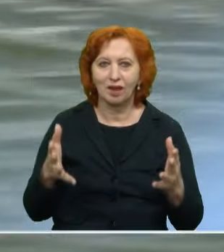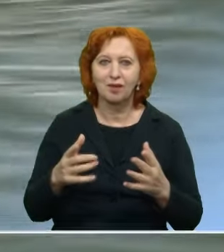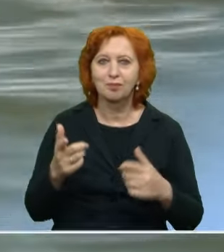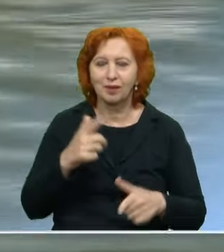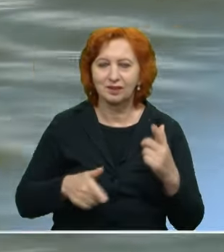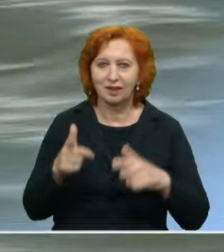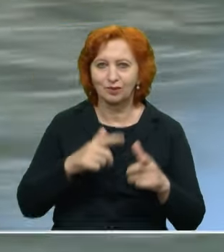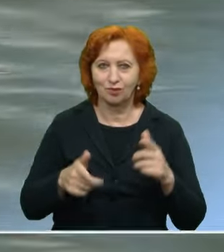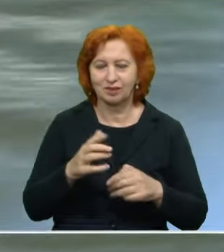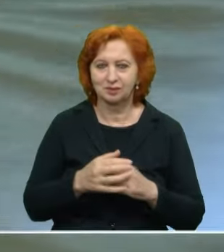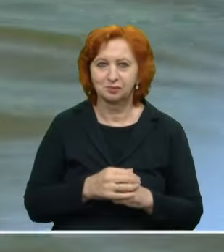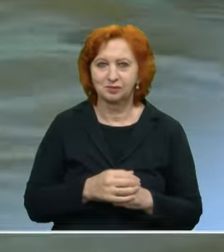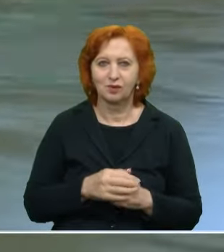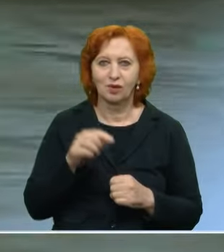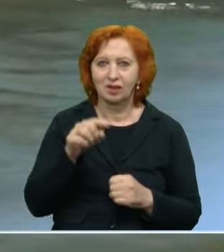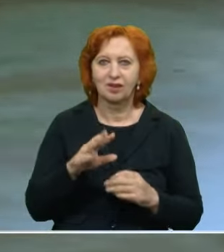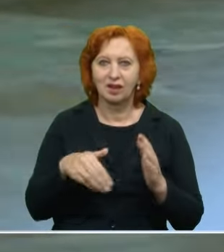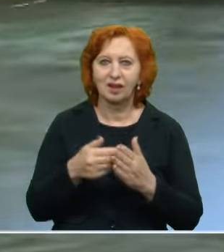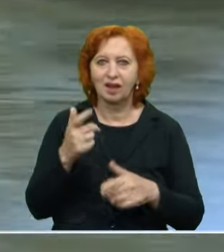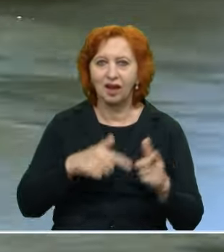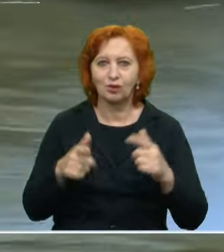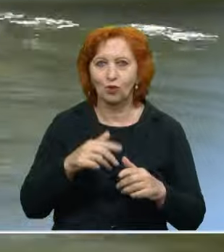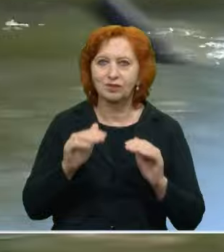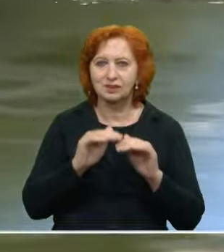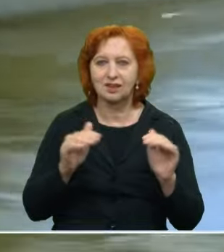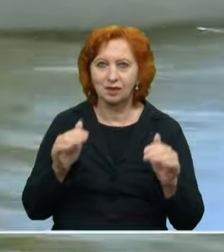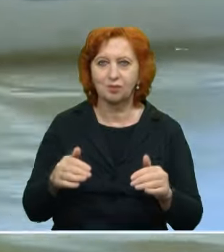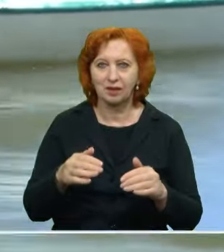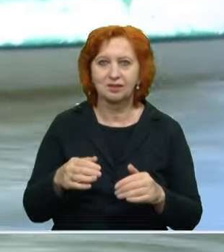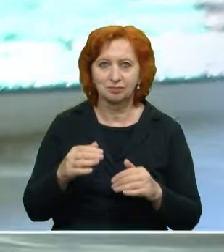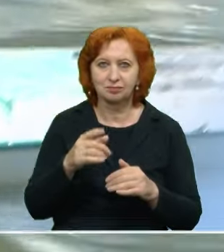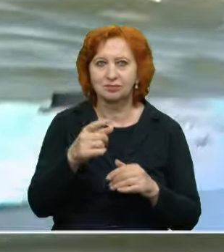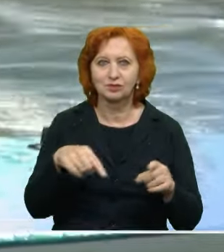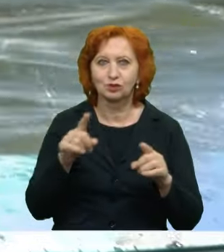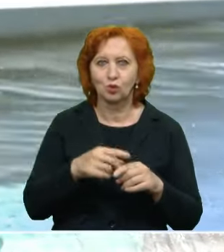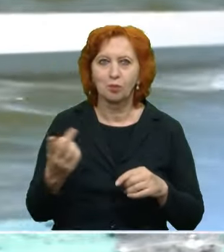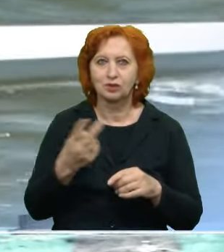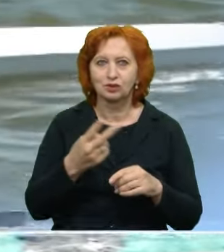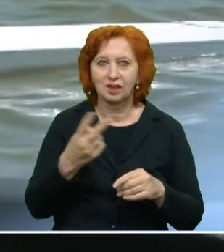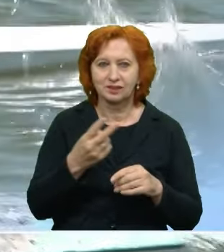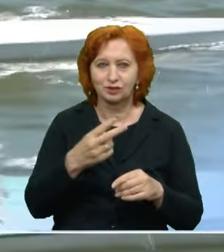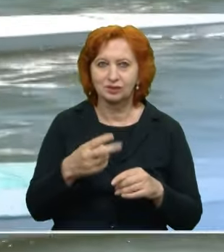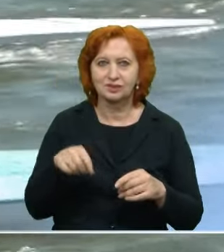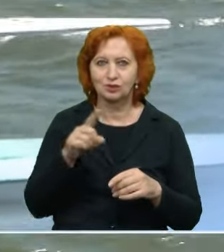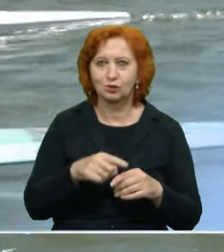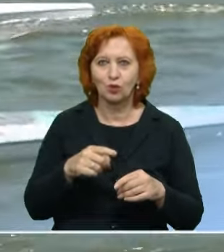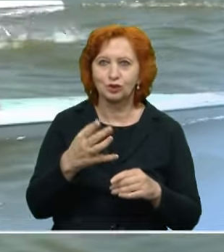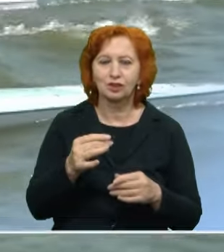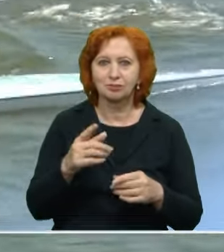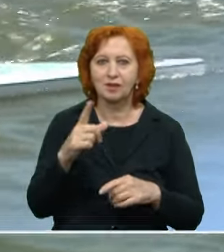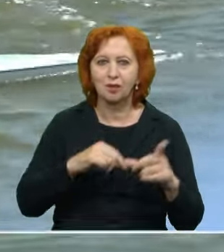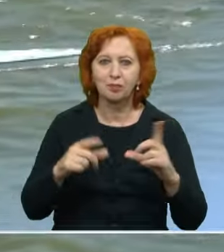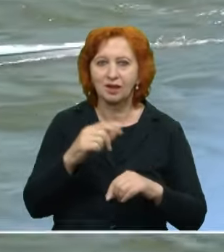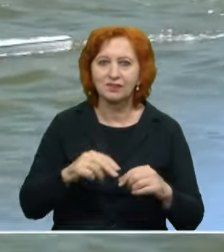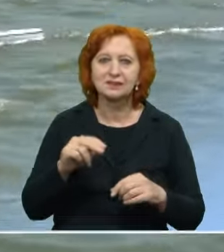место. Готовится к старту и Вита Назмединова. На 2 года младше напарницы в байдарке-одиночке на первенстве области